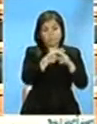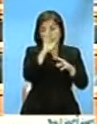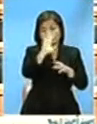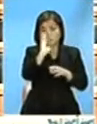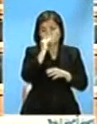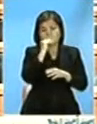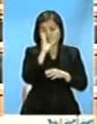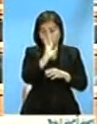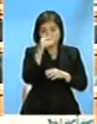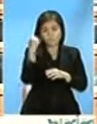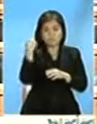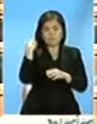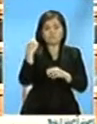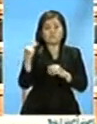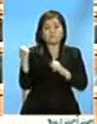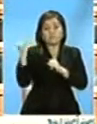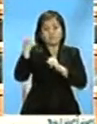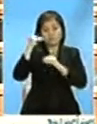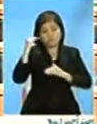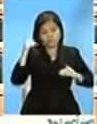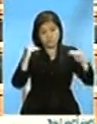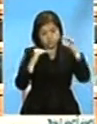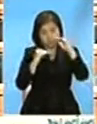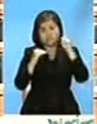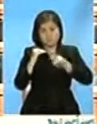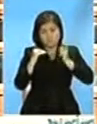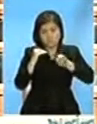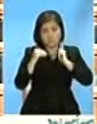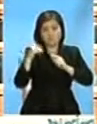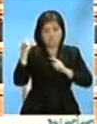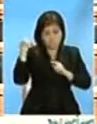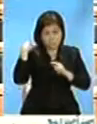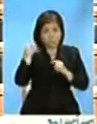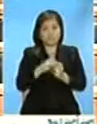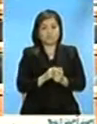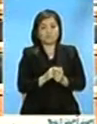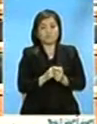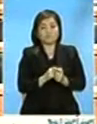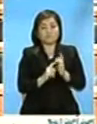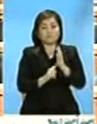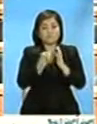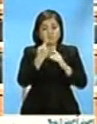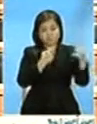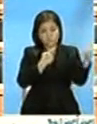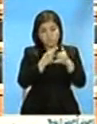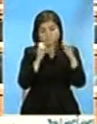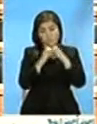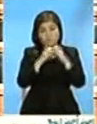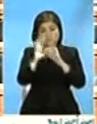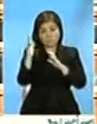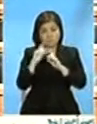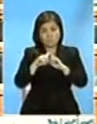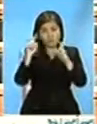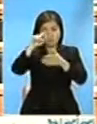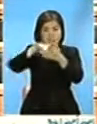คการเมืองมีการแทรกแซงจริงครับแต่ในระยะต้นท่านประธานไม่ได้มีการแทรกแซงที่มาจาก